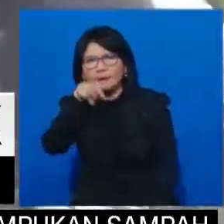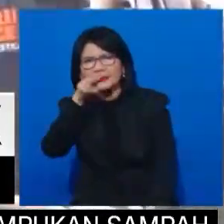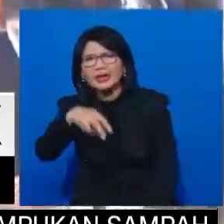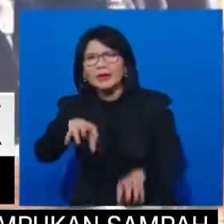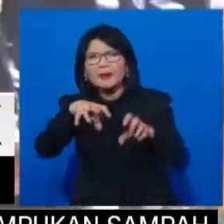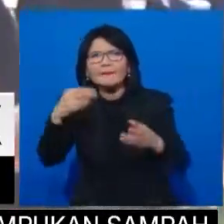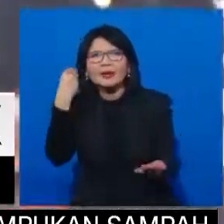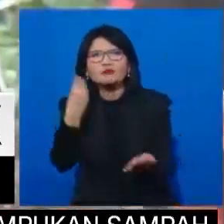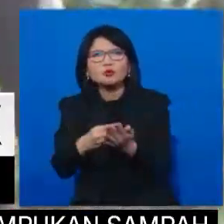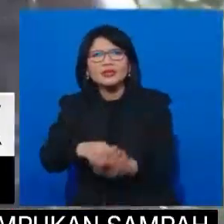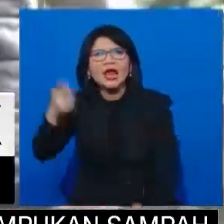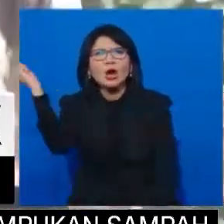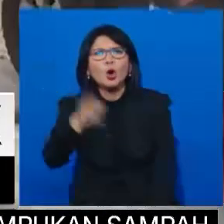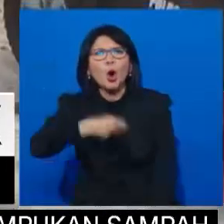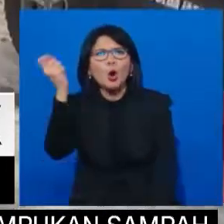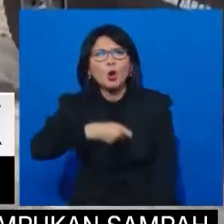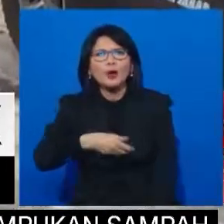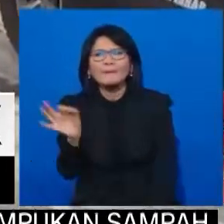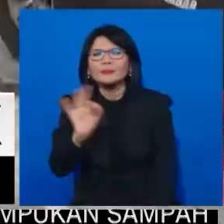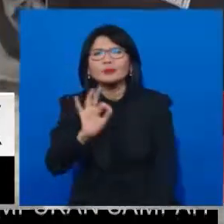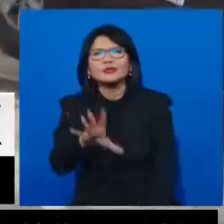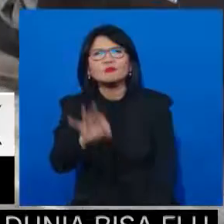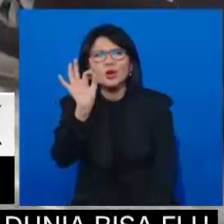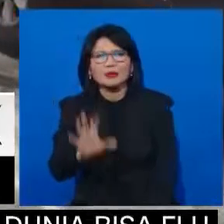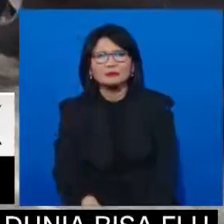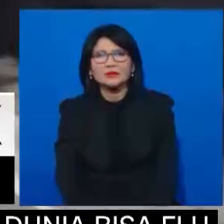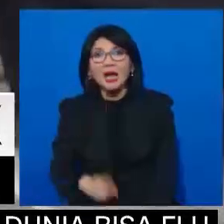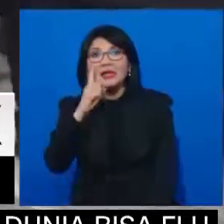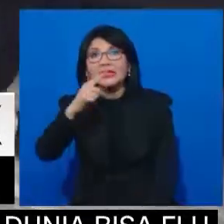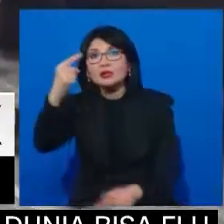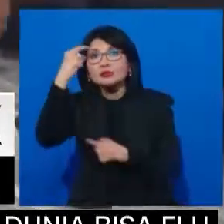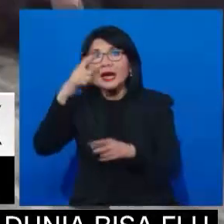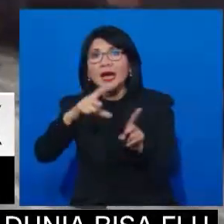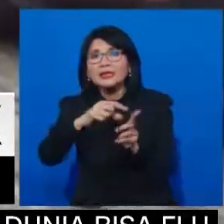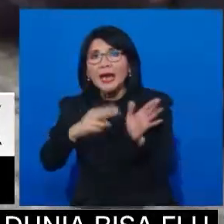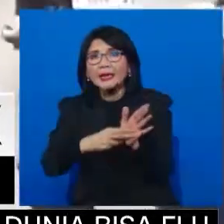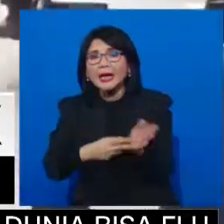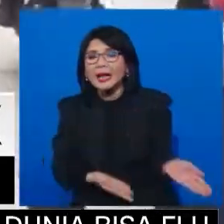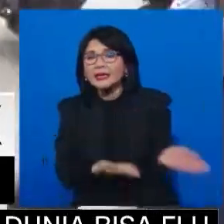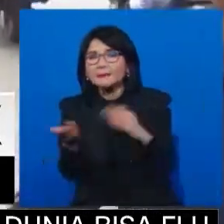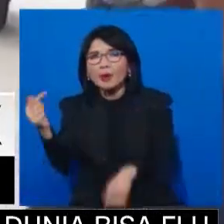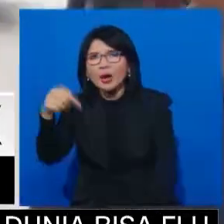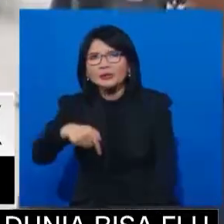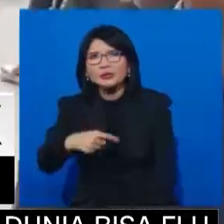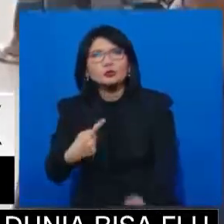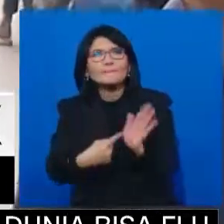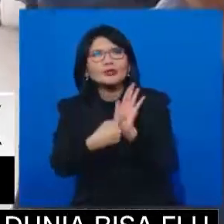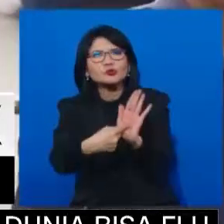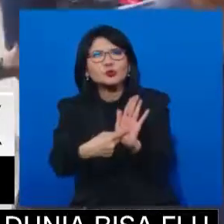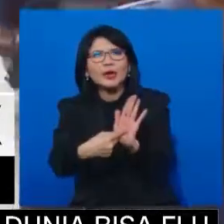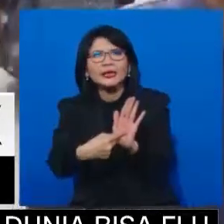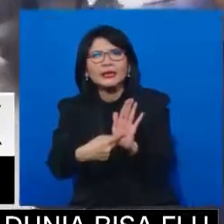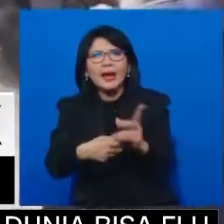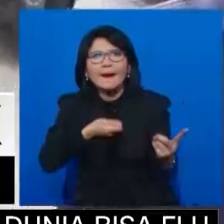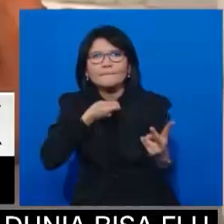bukti golok yang sampai saat ini masih belum ditemukan. Salah satu tersangka, DN, dibawa petugas untuk memberi gambaran kejadian